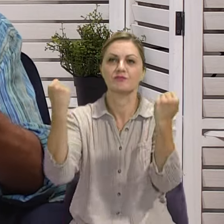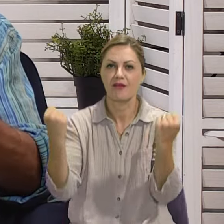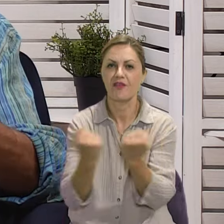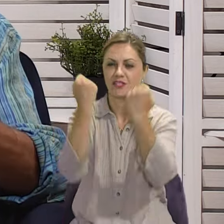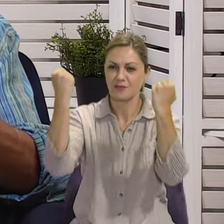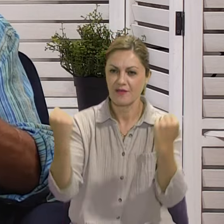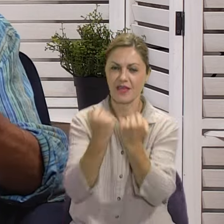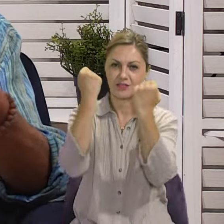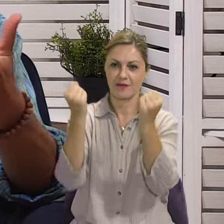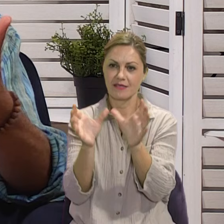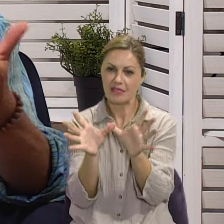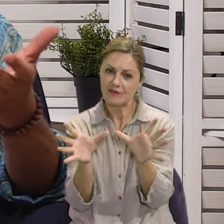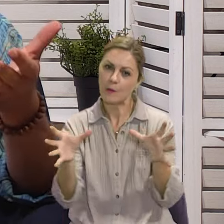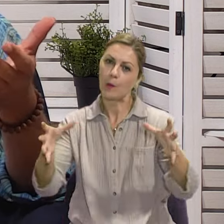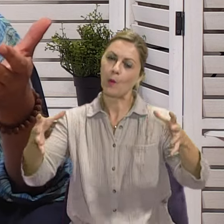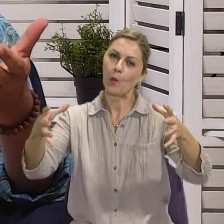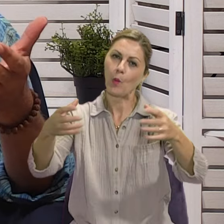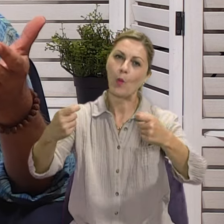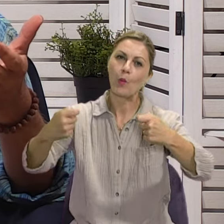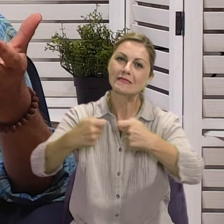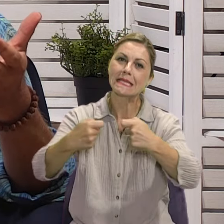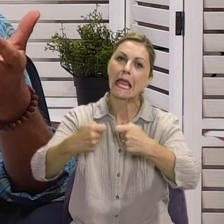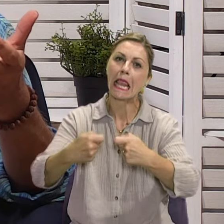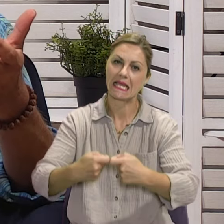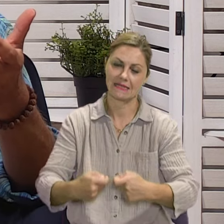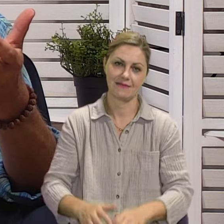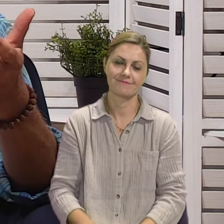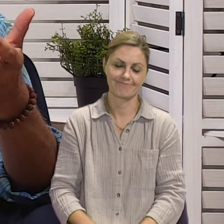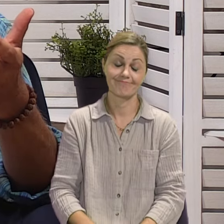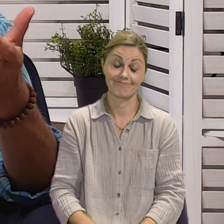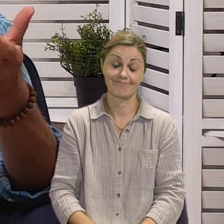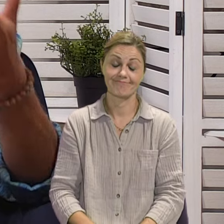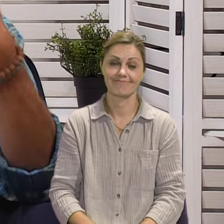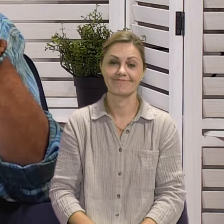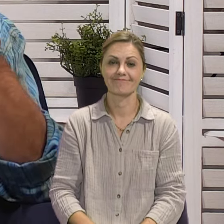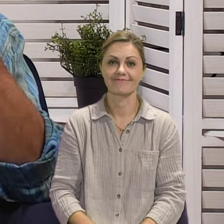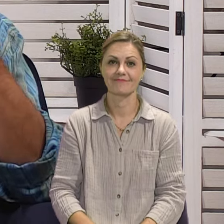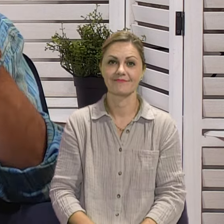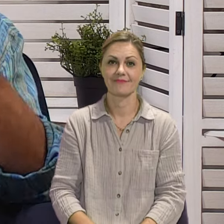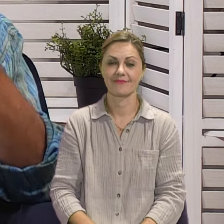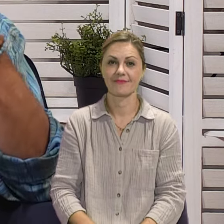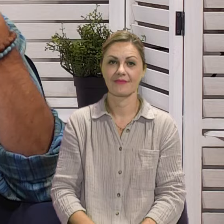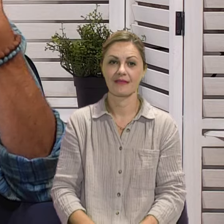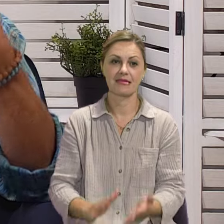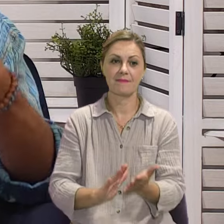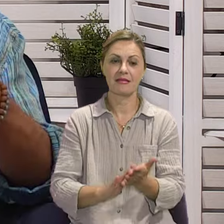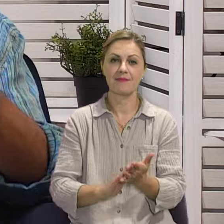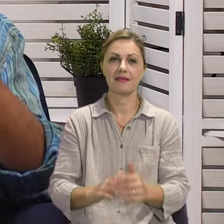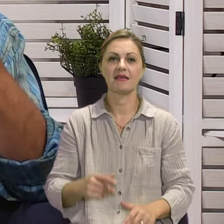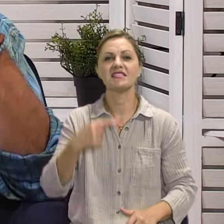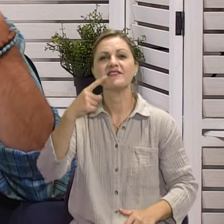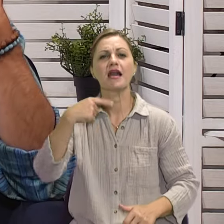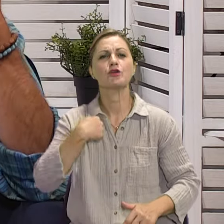to mogla u 14 dana napraviti. A kamoli čovjek koji